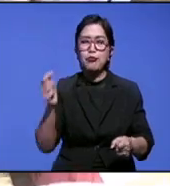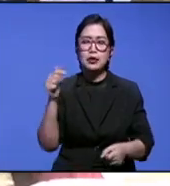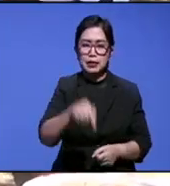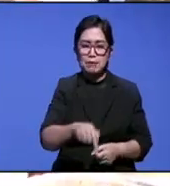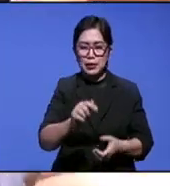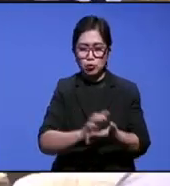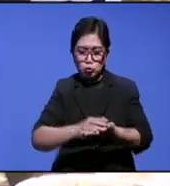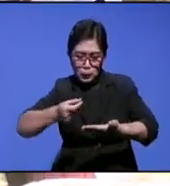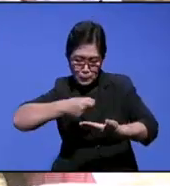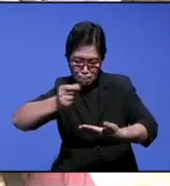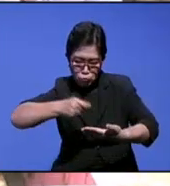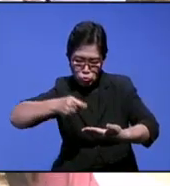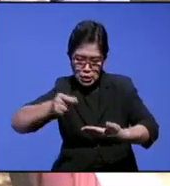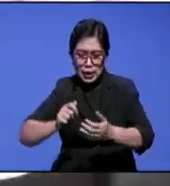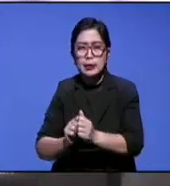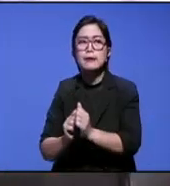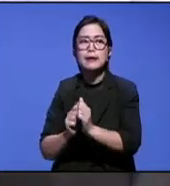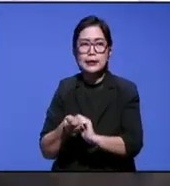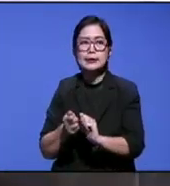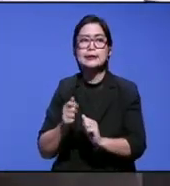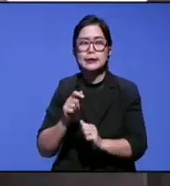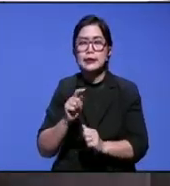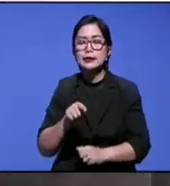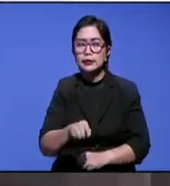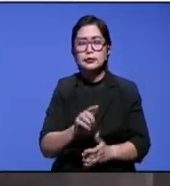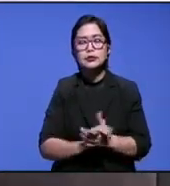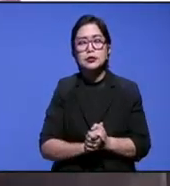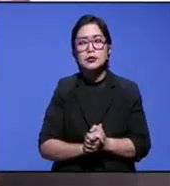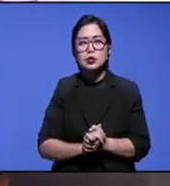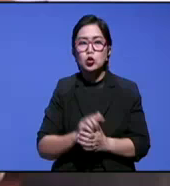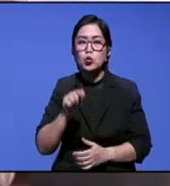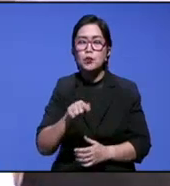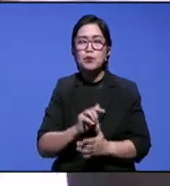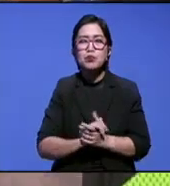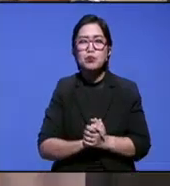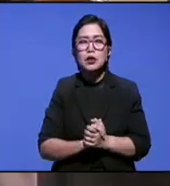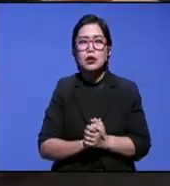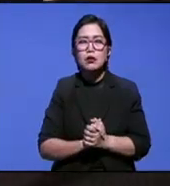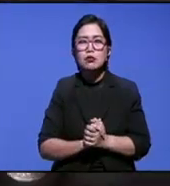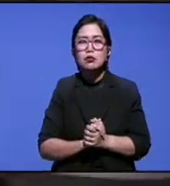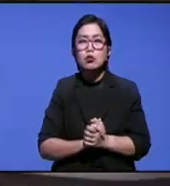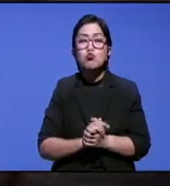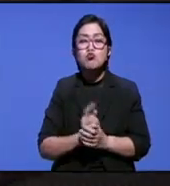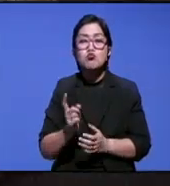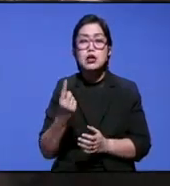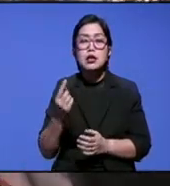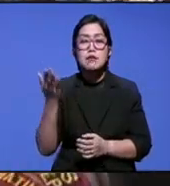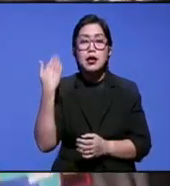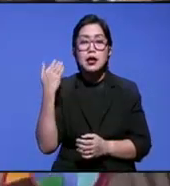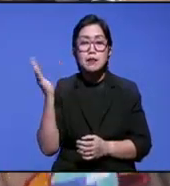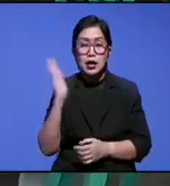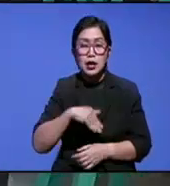tes. Seleksi tes pegawai pemerintah dengan perjanjian kerja di Kabupaten Sumenep dilakukan sejak kemarin hingga hari